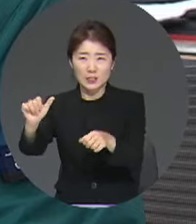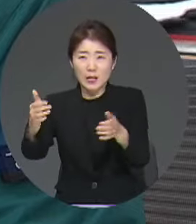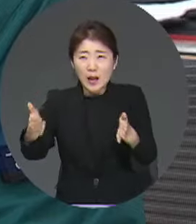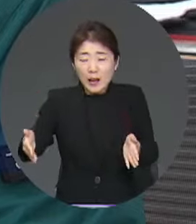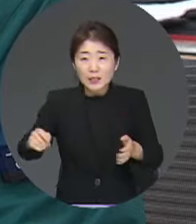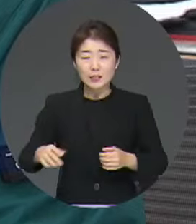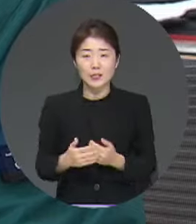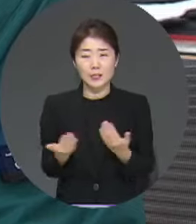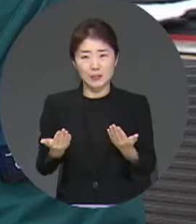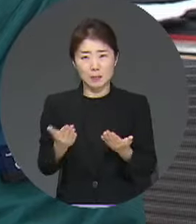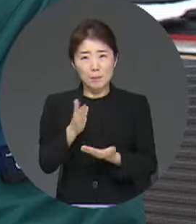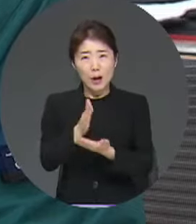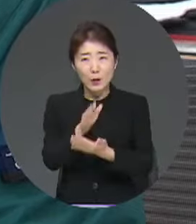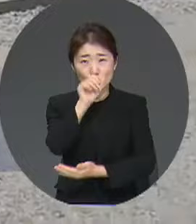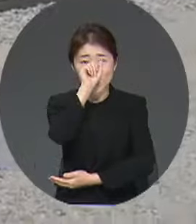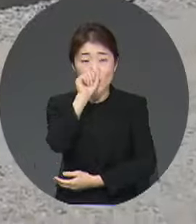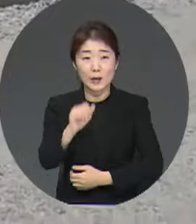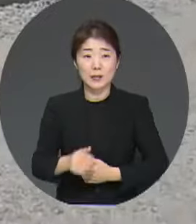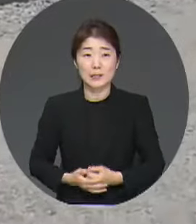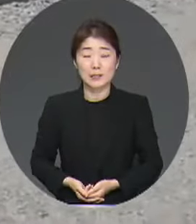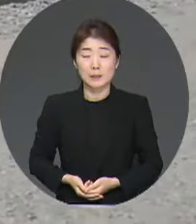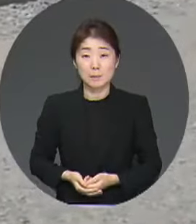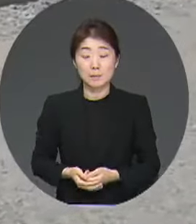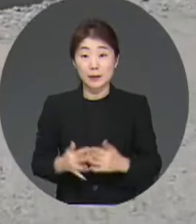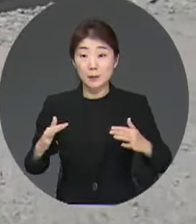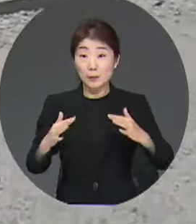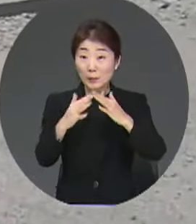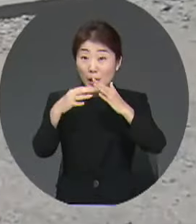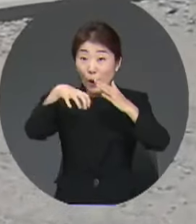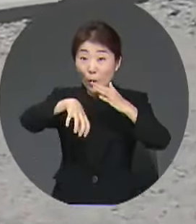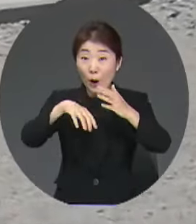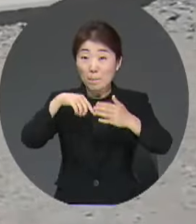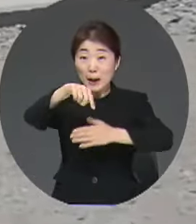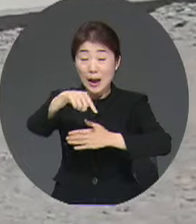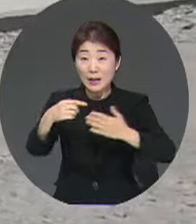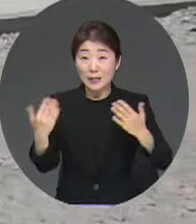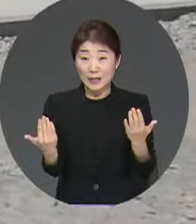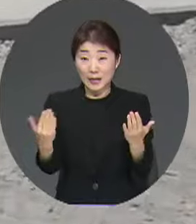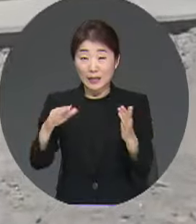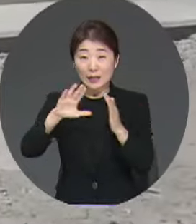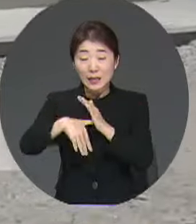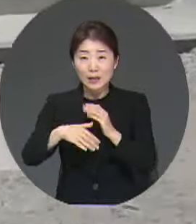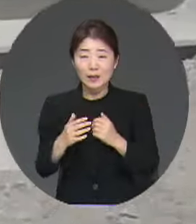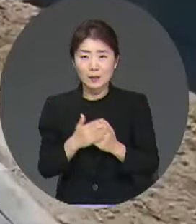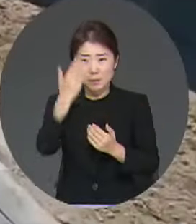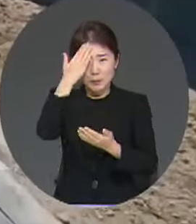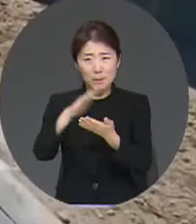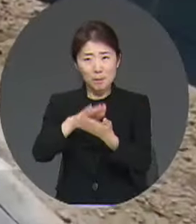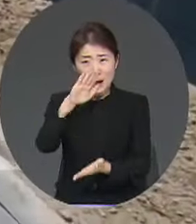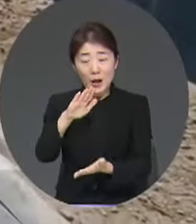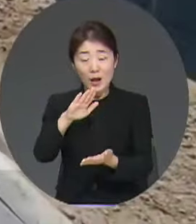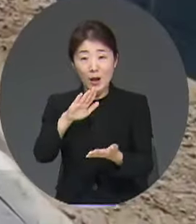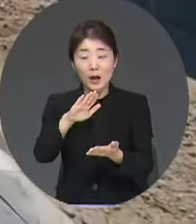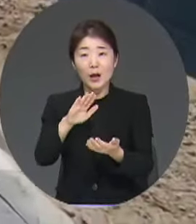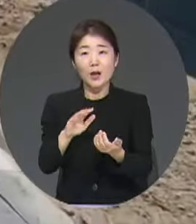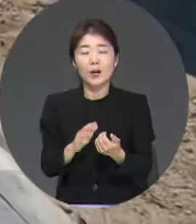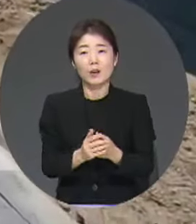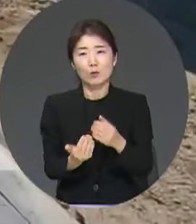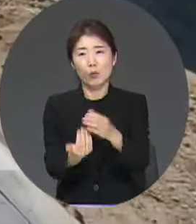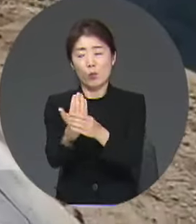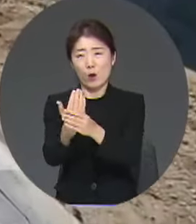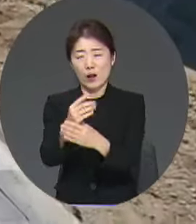작업을 최대한 자제하여 주십시오. 건설 현장과 같은 야외 작업장에서 온열 질환자 발생률이 가장 높은